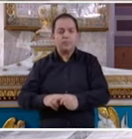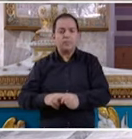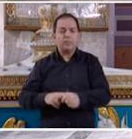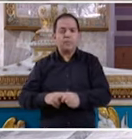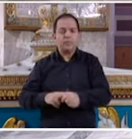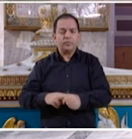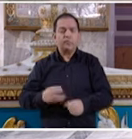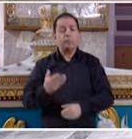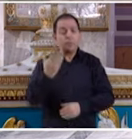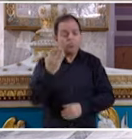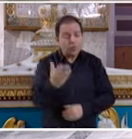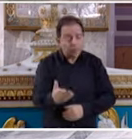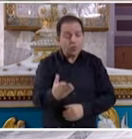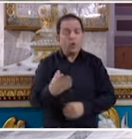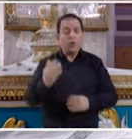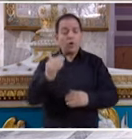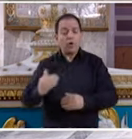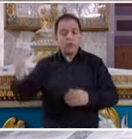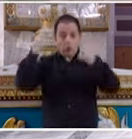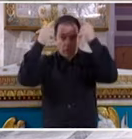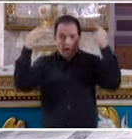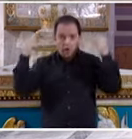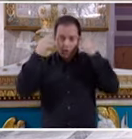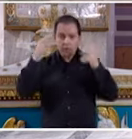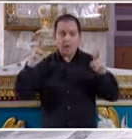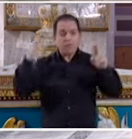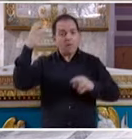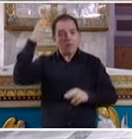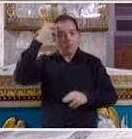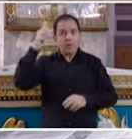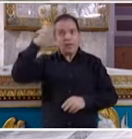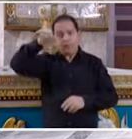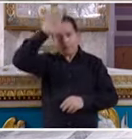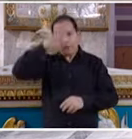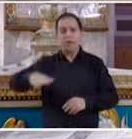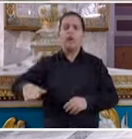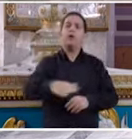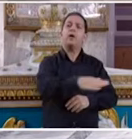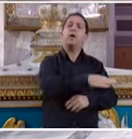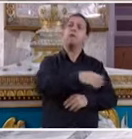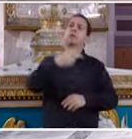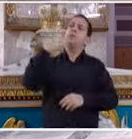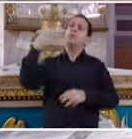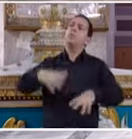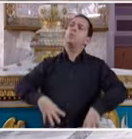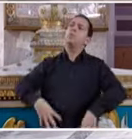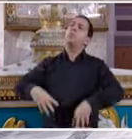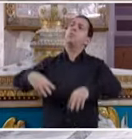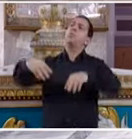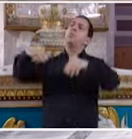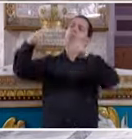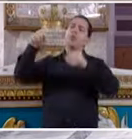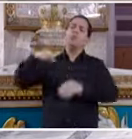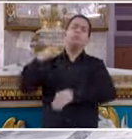σου μνηστή, Κύριος ο Θεός, εν τη βασιλεία αυτού πάντα νυν και αή και εις τους αιώνας των